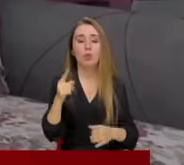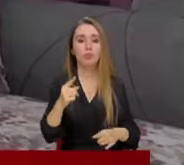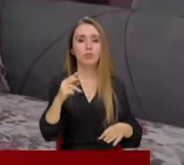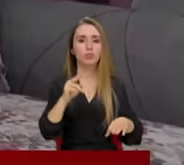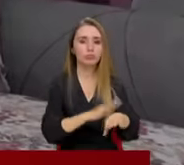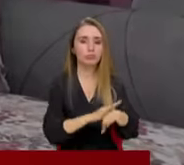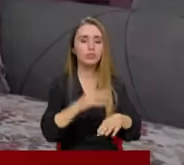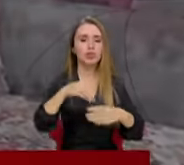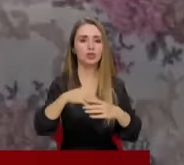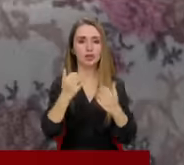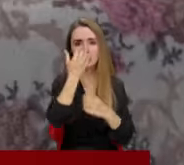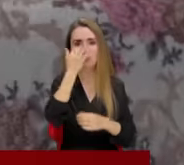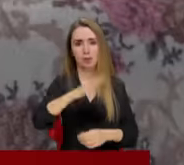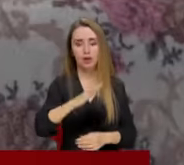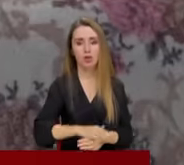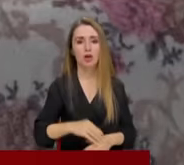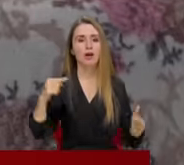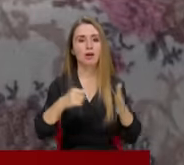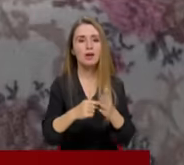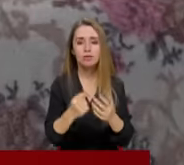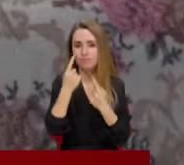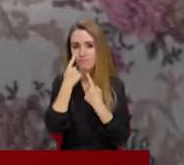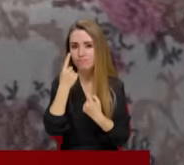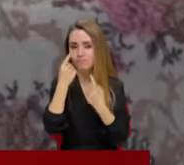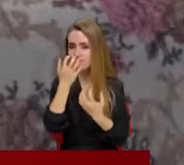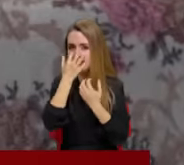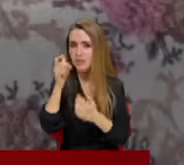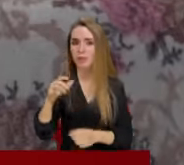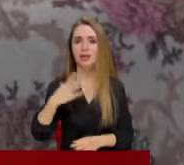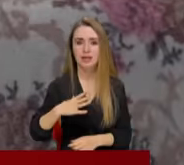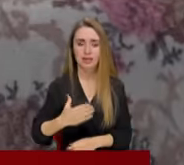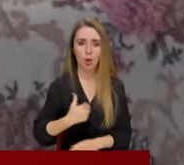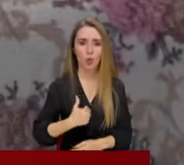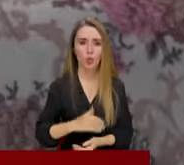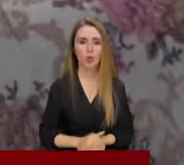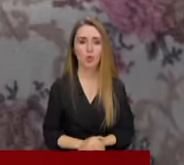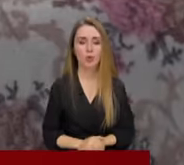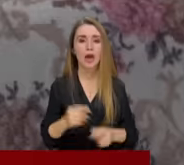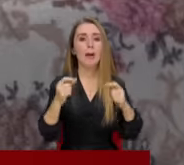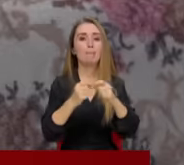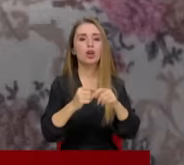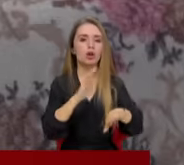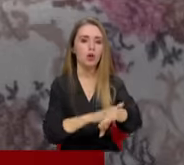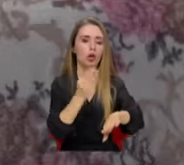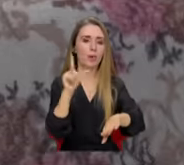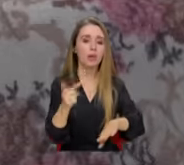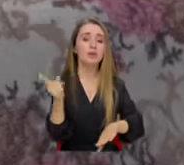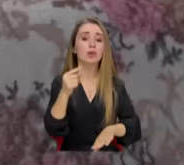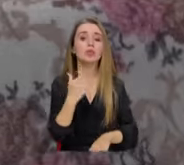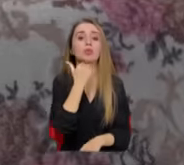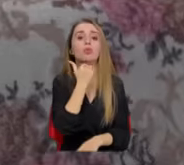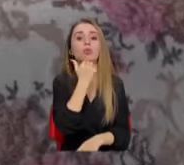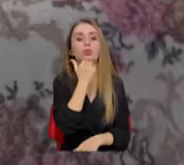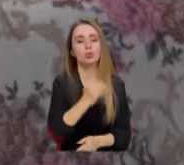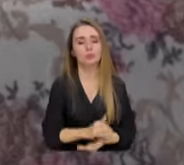için destek bekliyor. Yani amacım ona daha iyi bakabilmek, bakımını üstlenebilmek. O da biyonik kol. Yani başka bir türlü